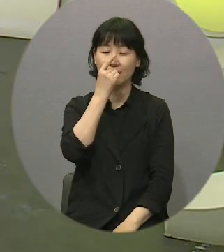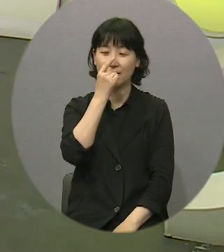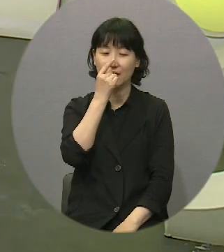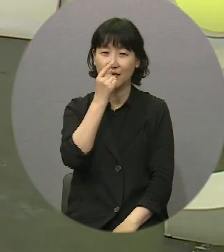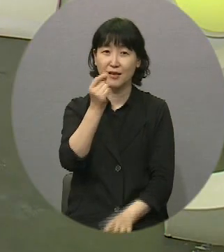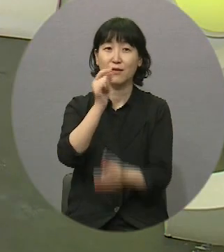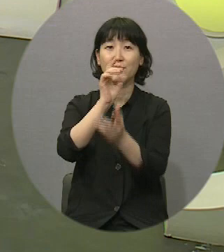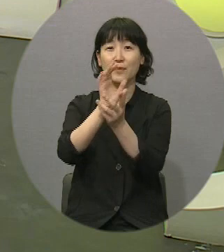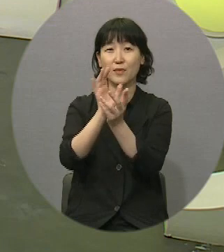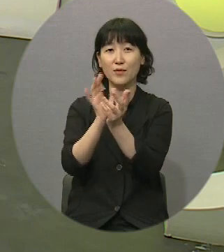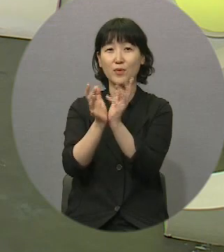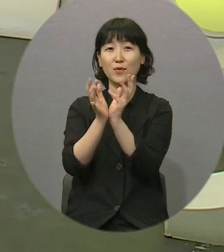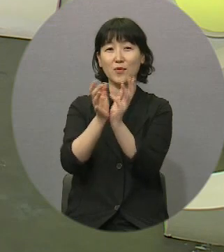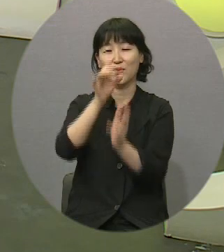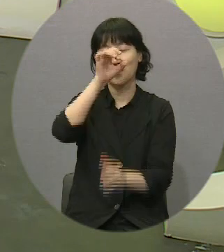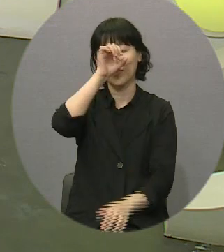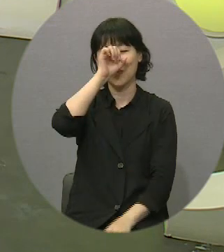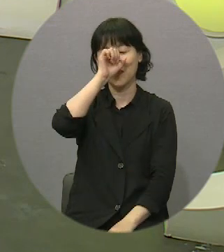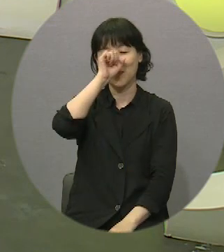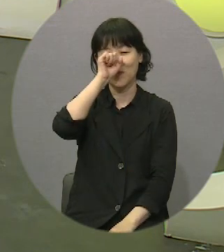장미꽃 좋아